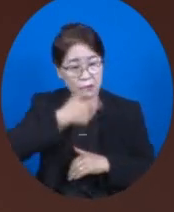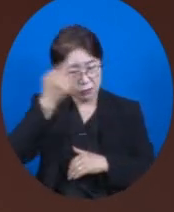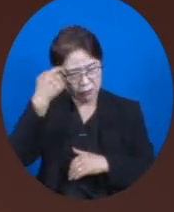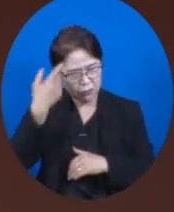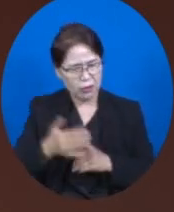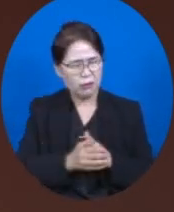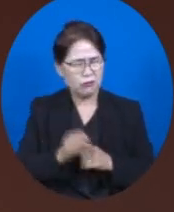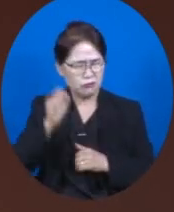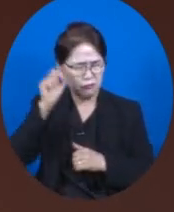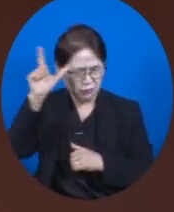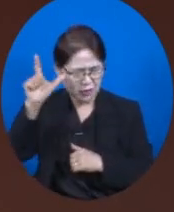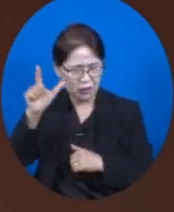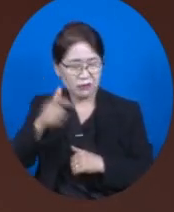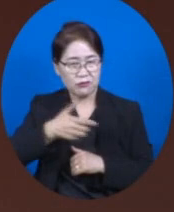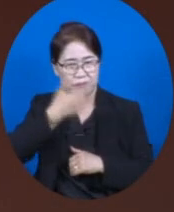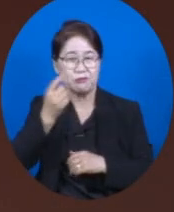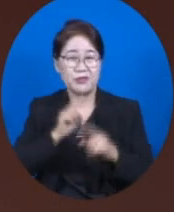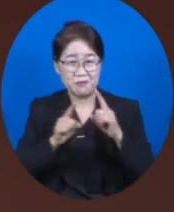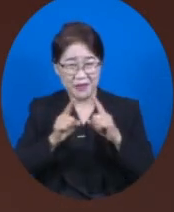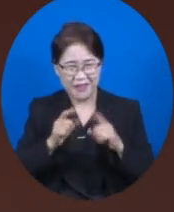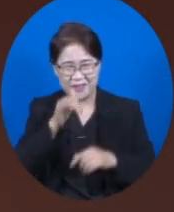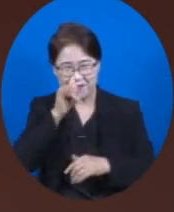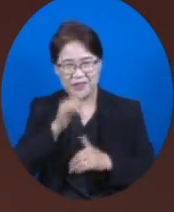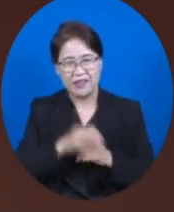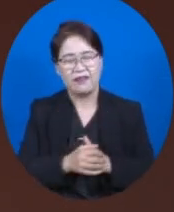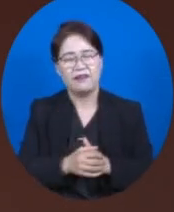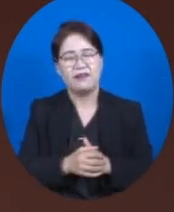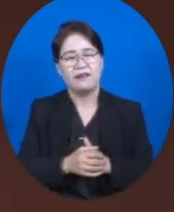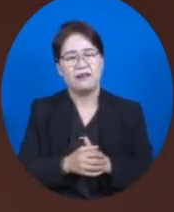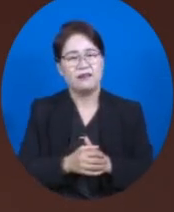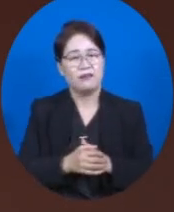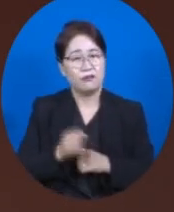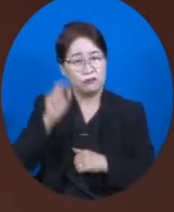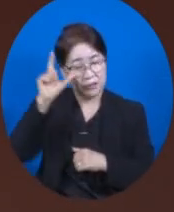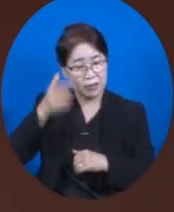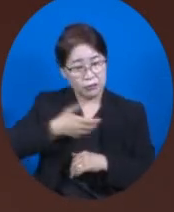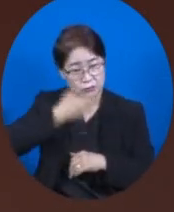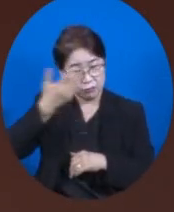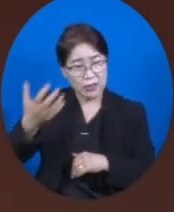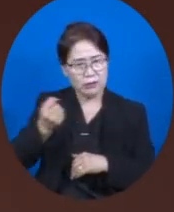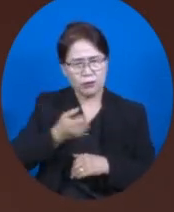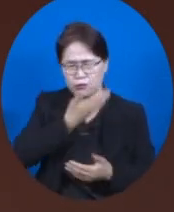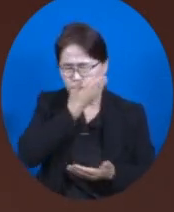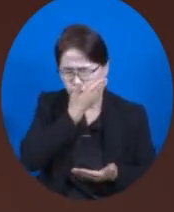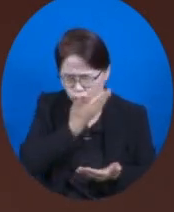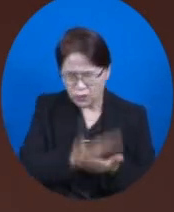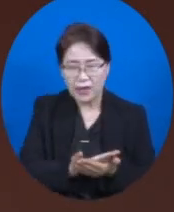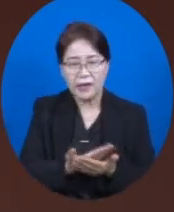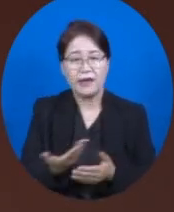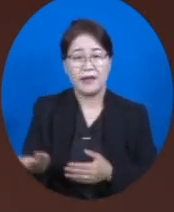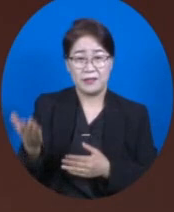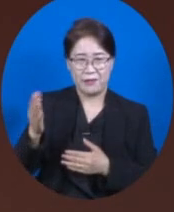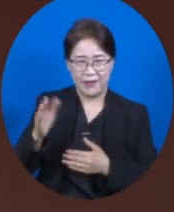위대한 꿈을 얘기하죠 그때 여러분 위대한 꿈을 갖는 건 중요합니다 중요해요